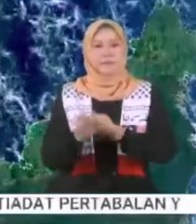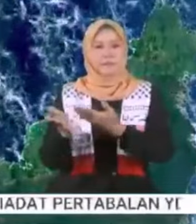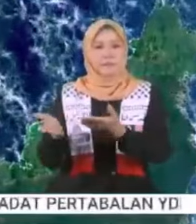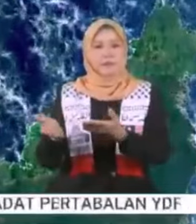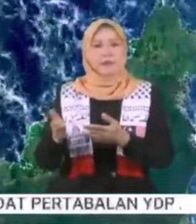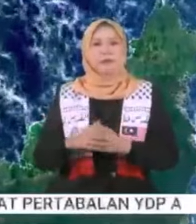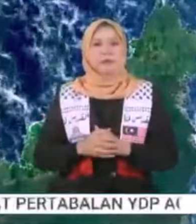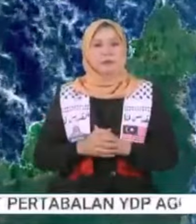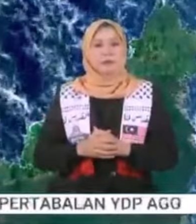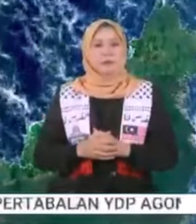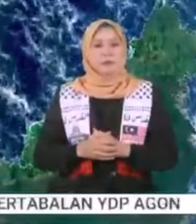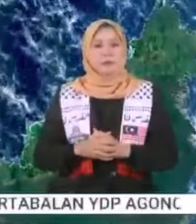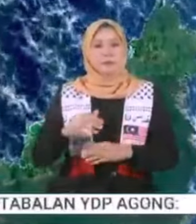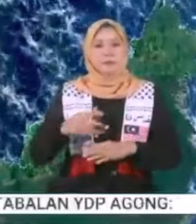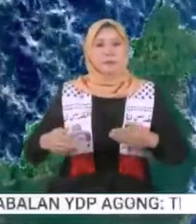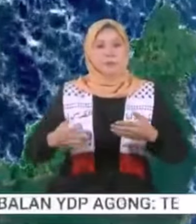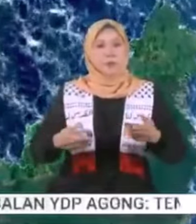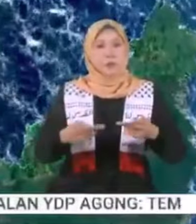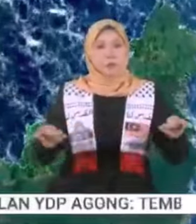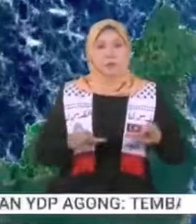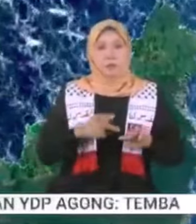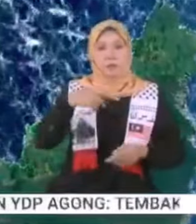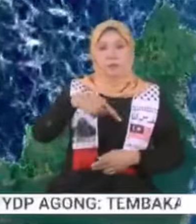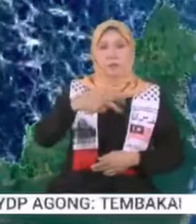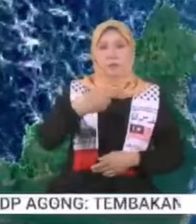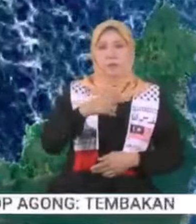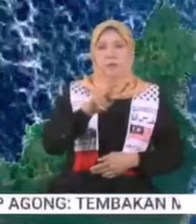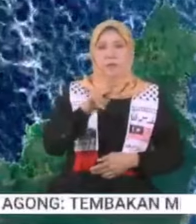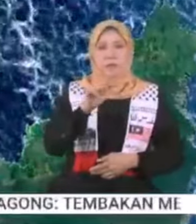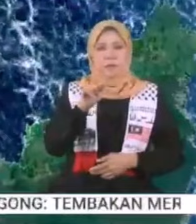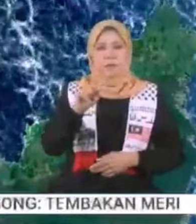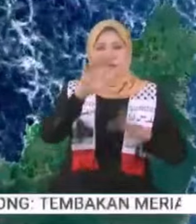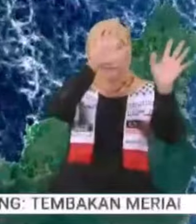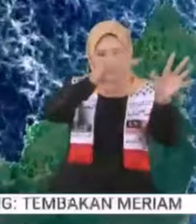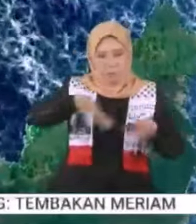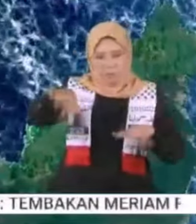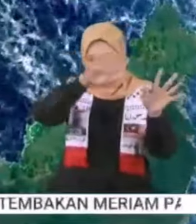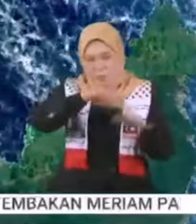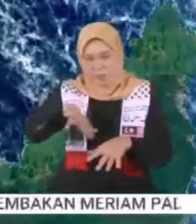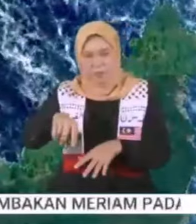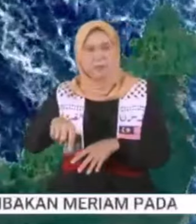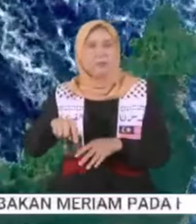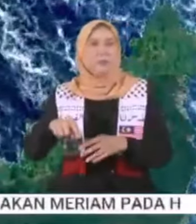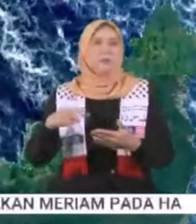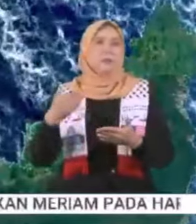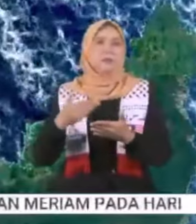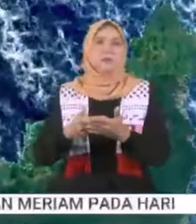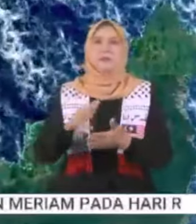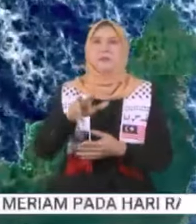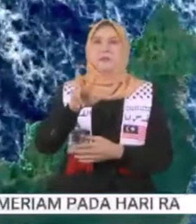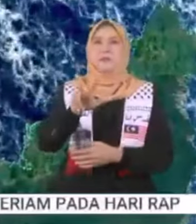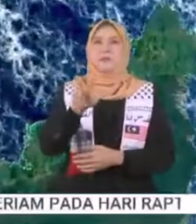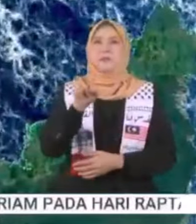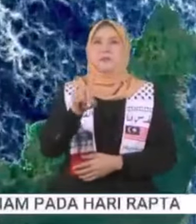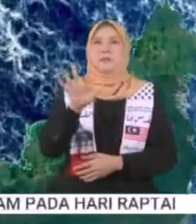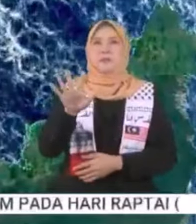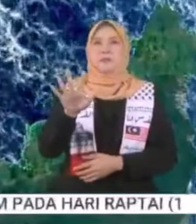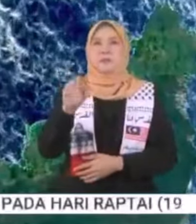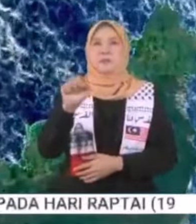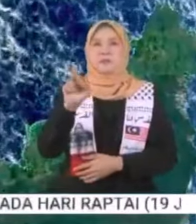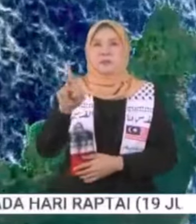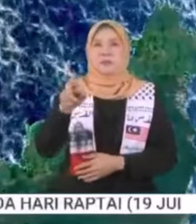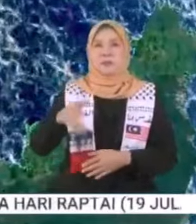Di kawasan perairan Phuket, keadaan angin kencang yang berlaku boleh mencecah sehingga ke 3.5 meter